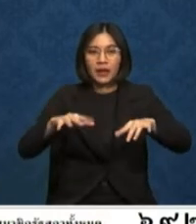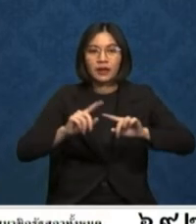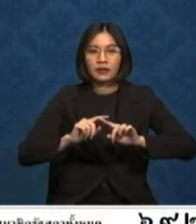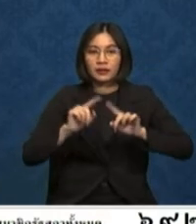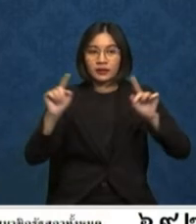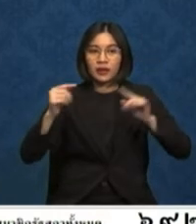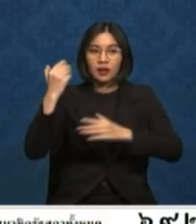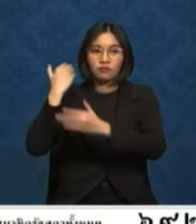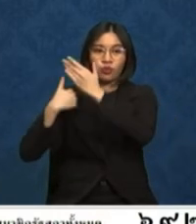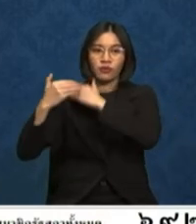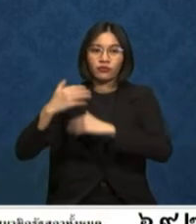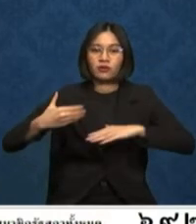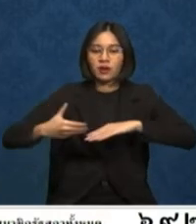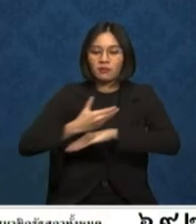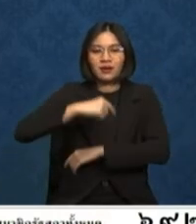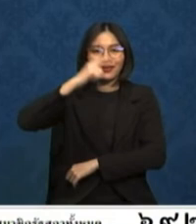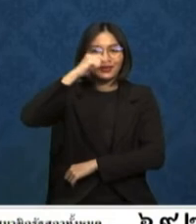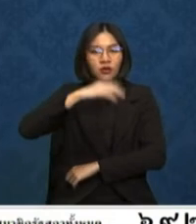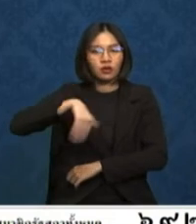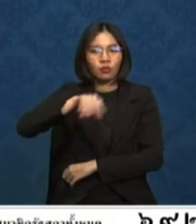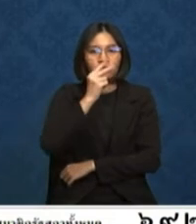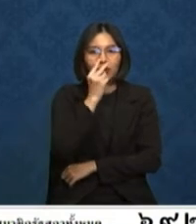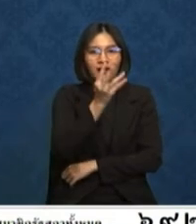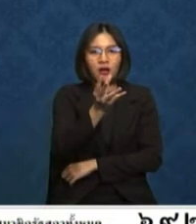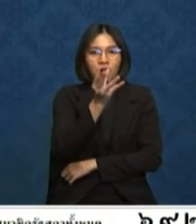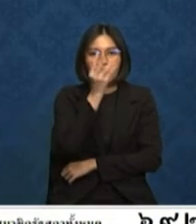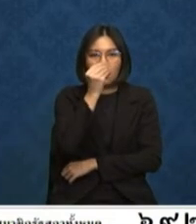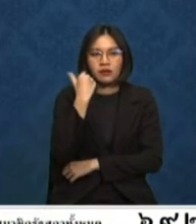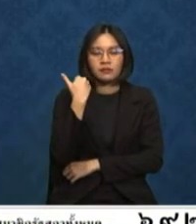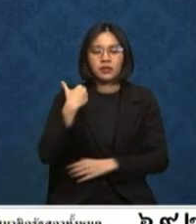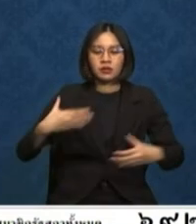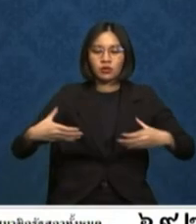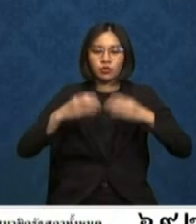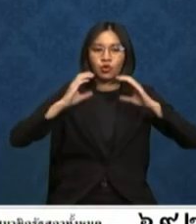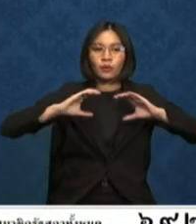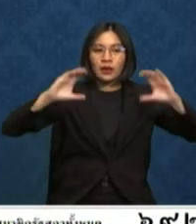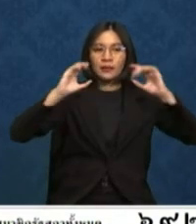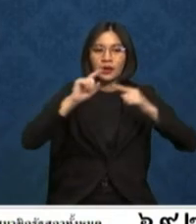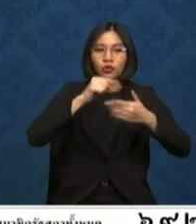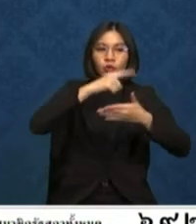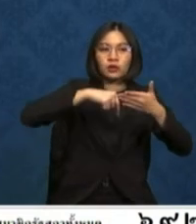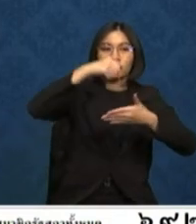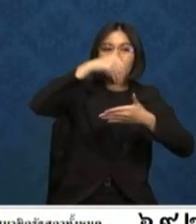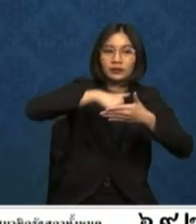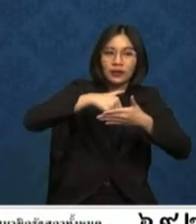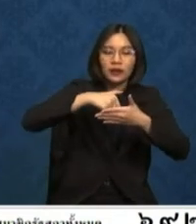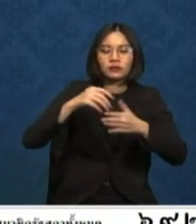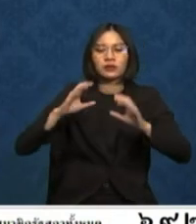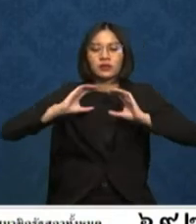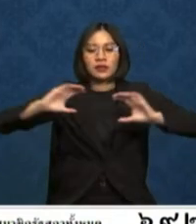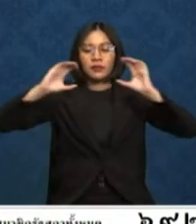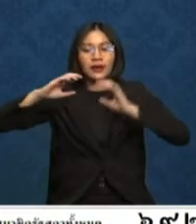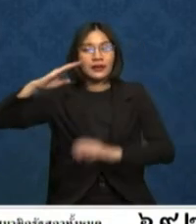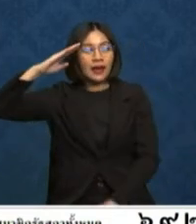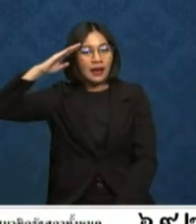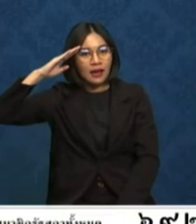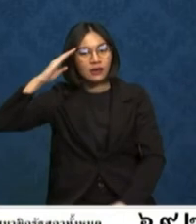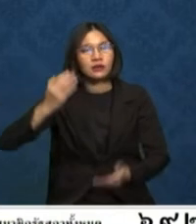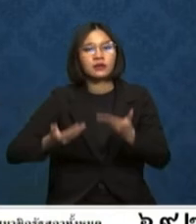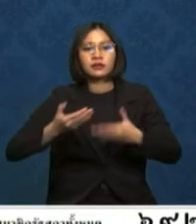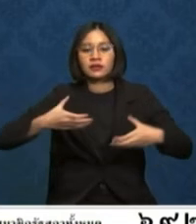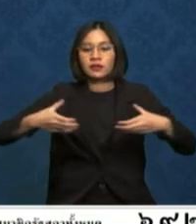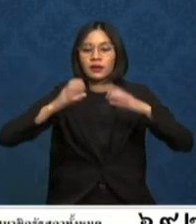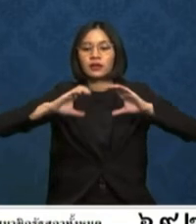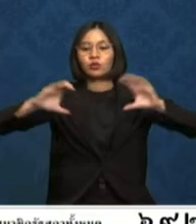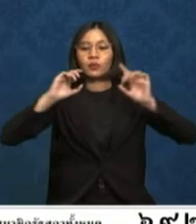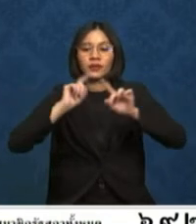ประวัติศาสตร์การเมืองไทยก็เห็นกันอยู่แล้วค่ะว่าไม่ว่าจะเป็นรัฐบาลที่มาจากการเลือกตั้งรัฐบาลทหารหรือรัฐบาลไหนก็